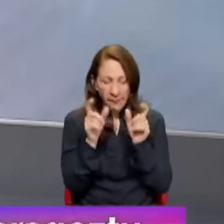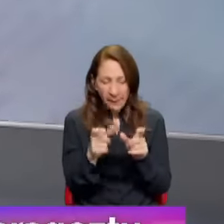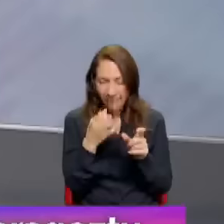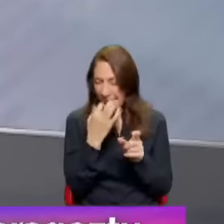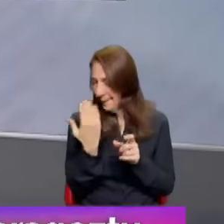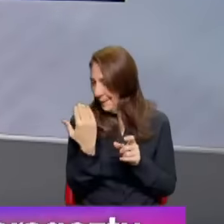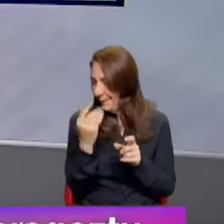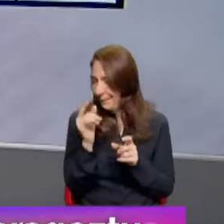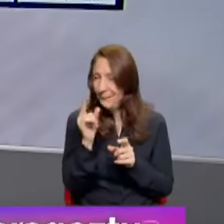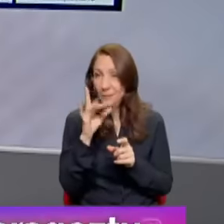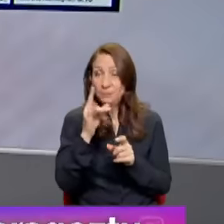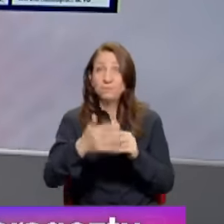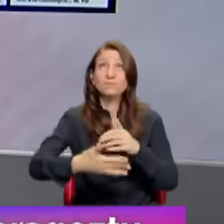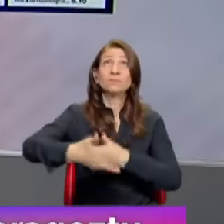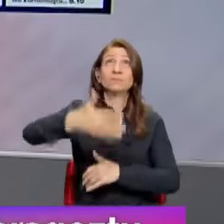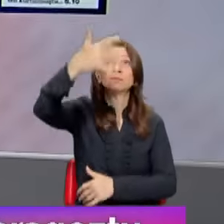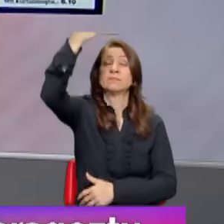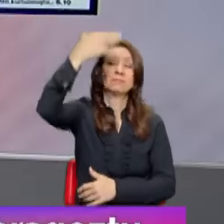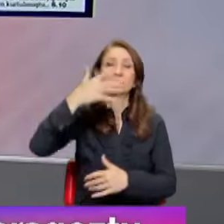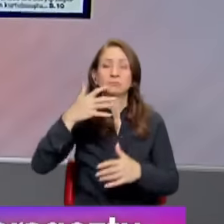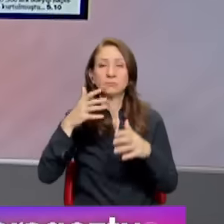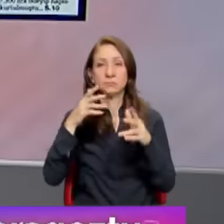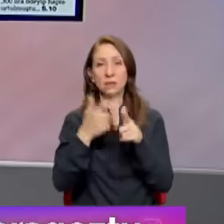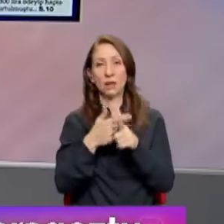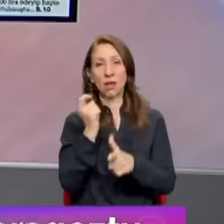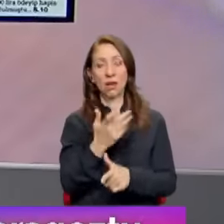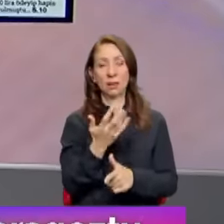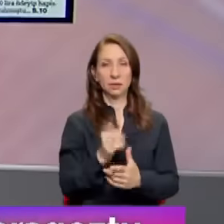Ankara'da 15 katlı gökdelen